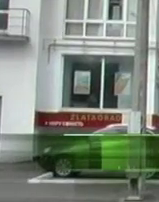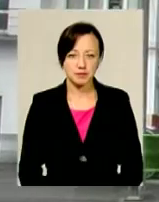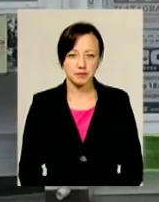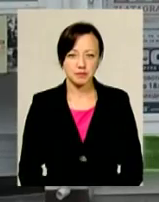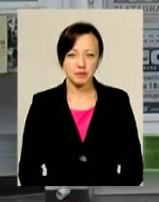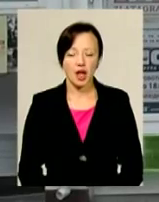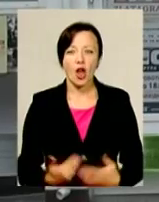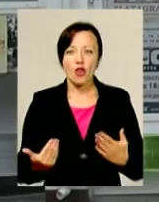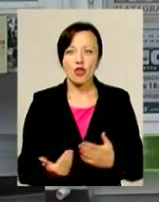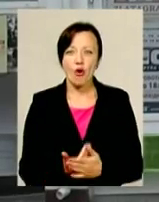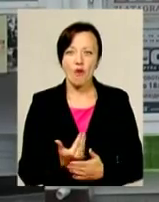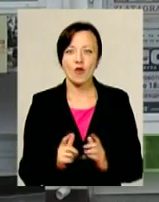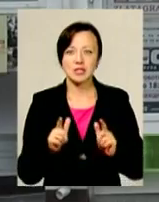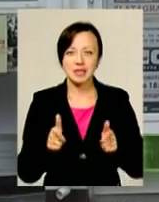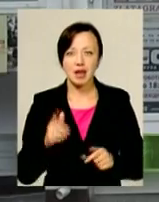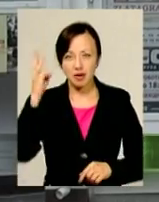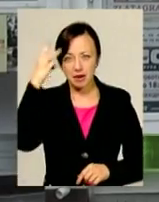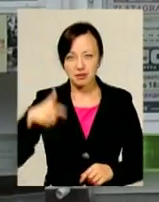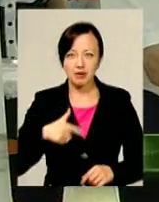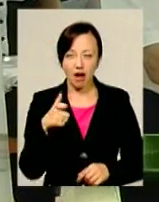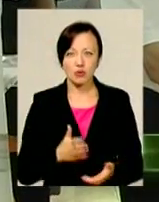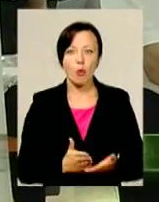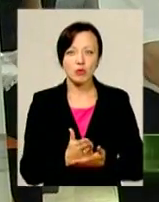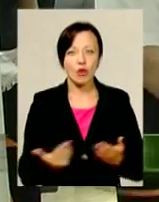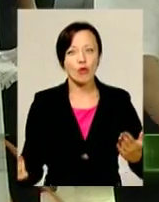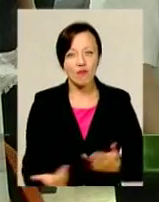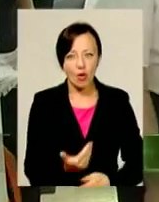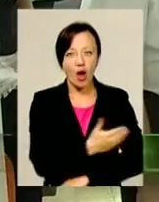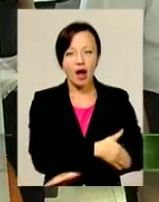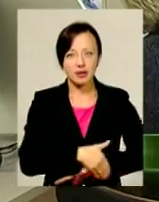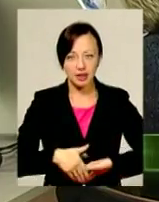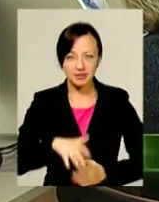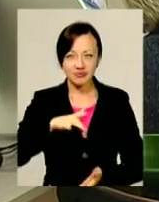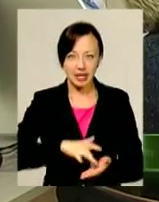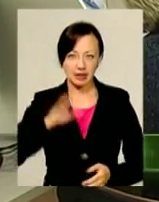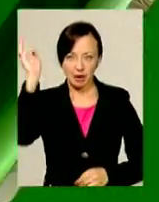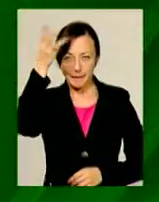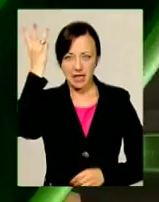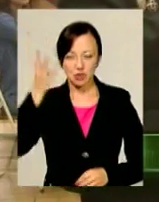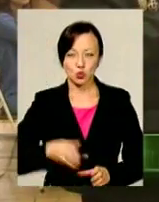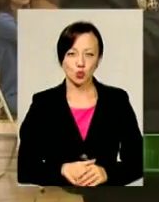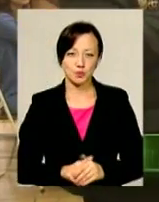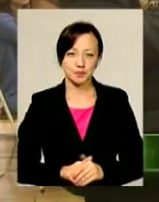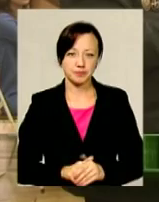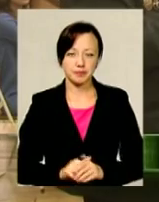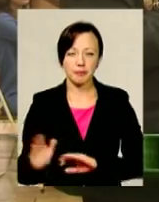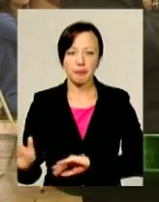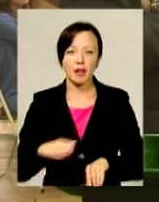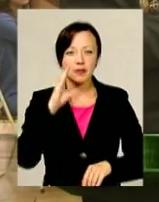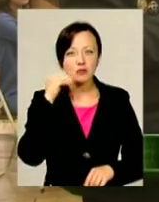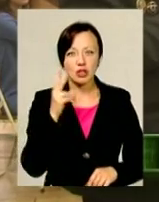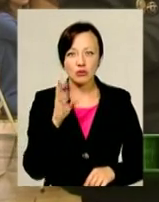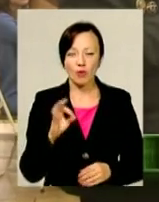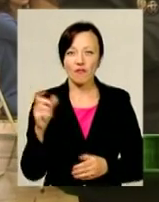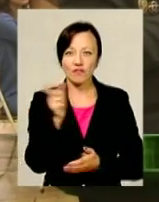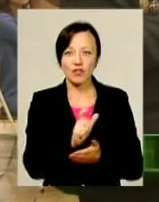Новосілля, Хмельницькгазу. Клієнтів відтепер обслуговуватимуть за новою адресою у середмісті Хмельницького. Кобзар в творах